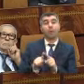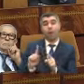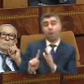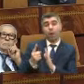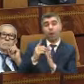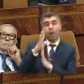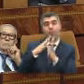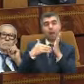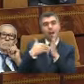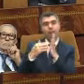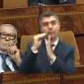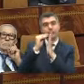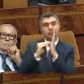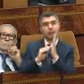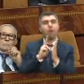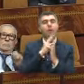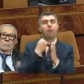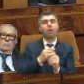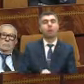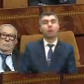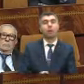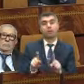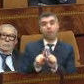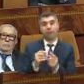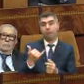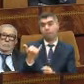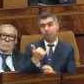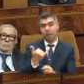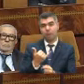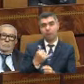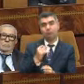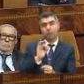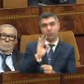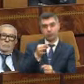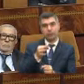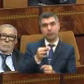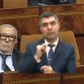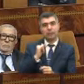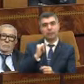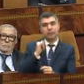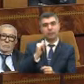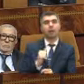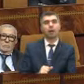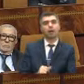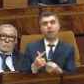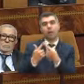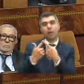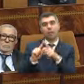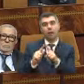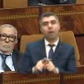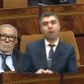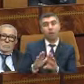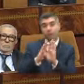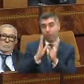تضمنها البرنامج الحكومي. والأكيد أن العديد من الرهانات المستمدة من هذه المرجعيات